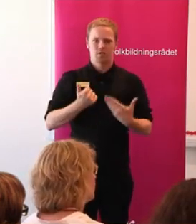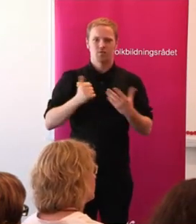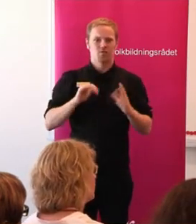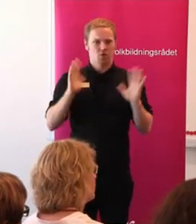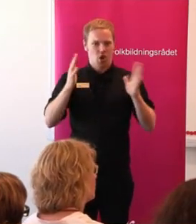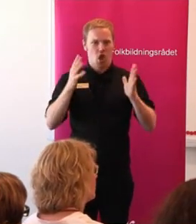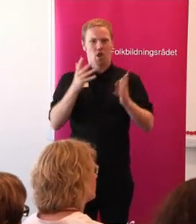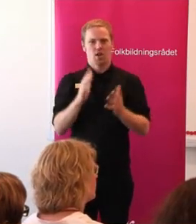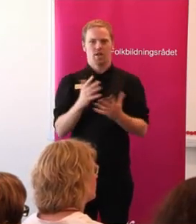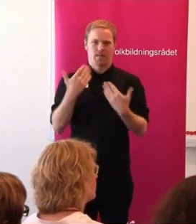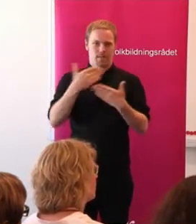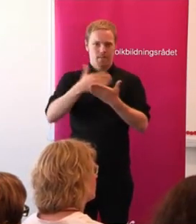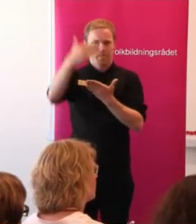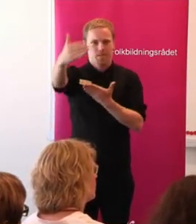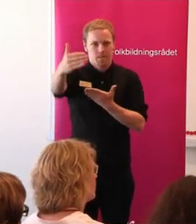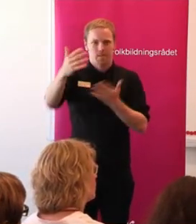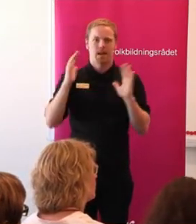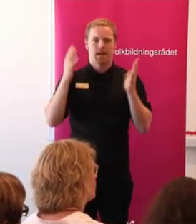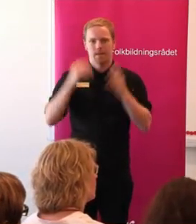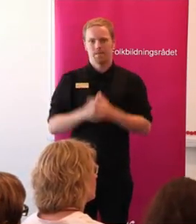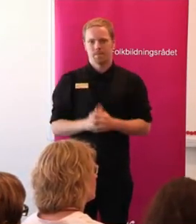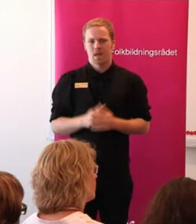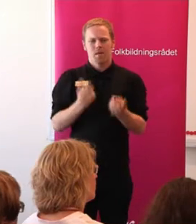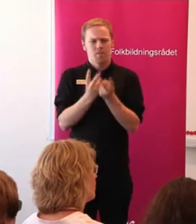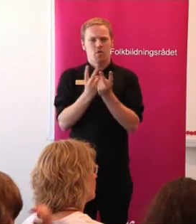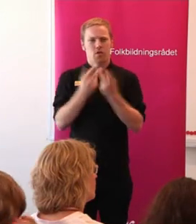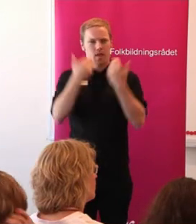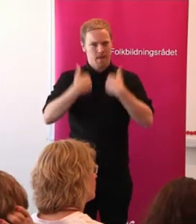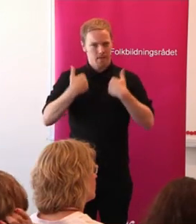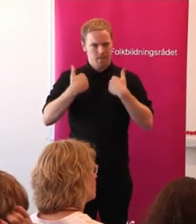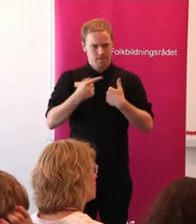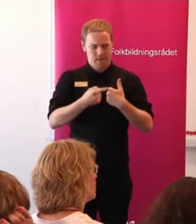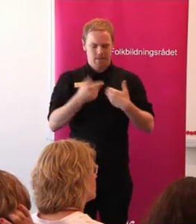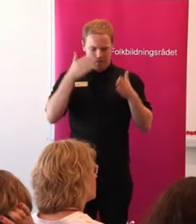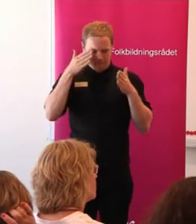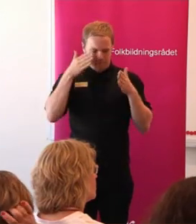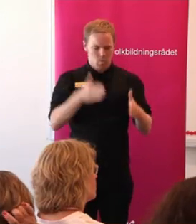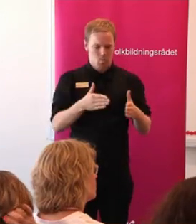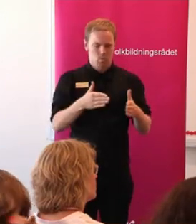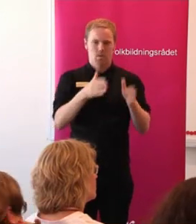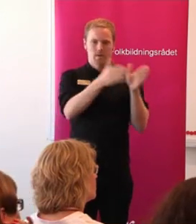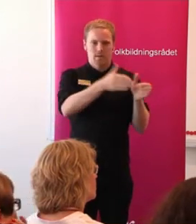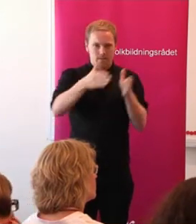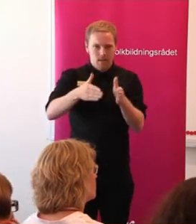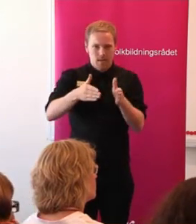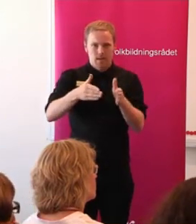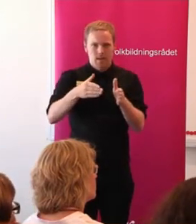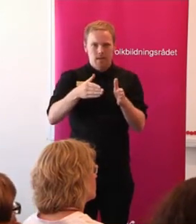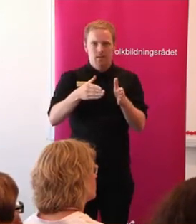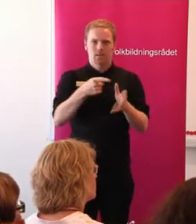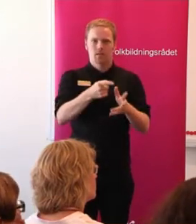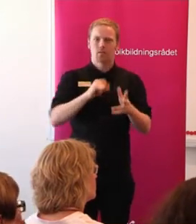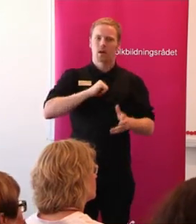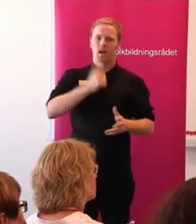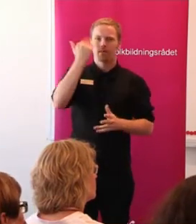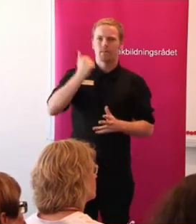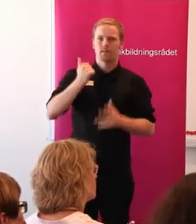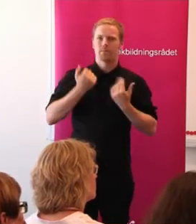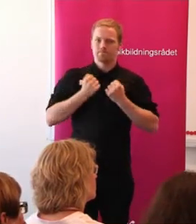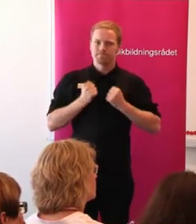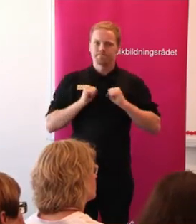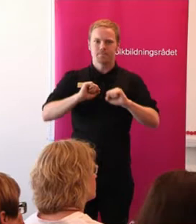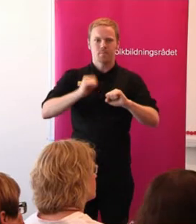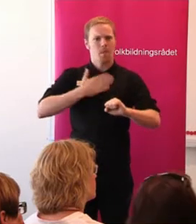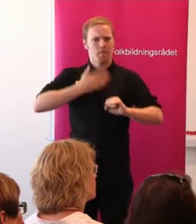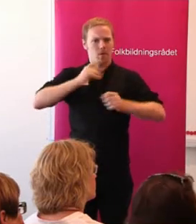mycket. Då är det individen som är i fokus. Det är personen som kan bli engagerad i sin egen utveckling. Och då också må